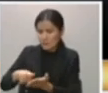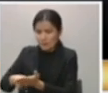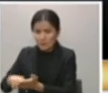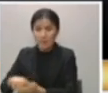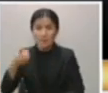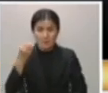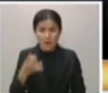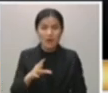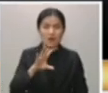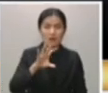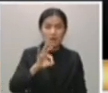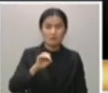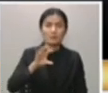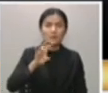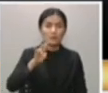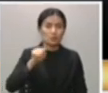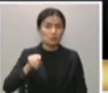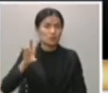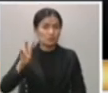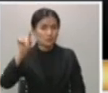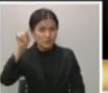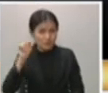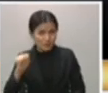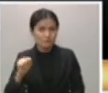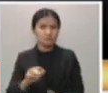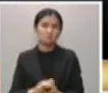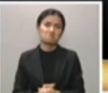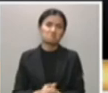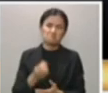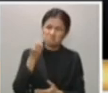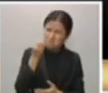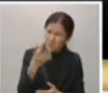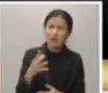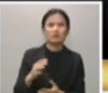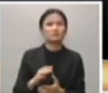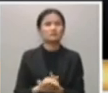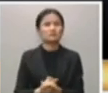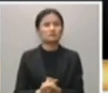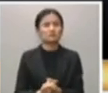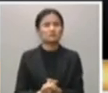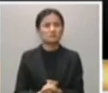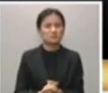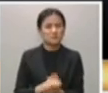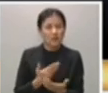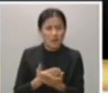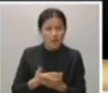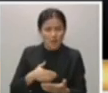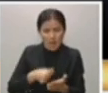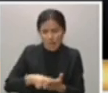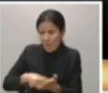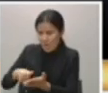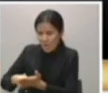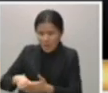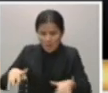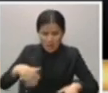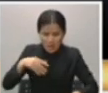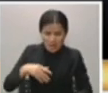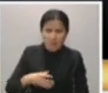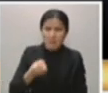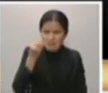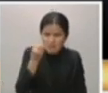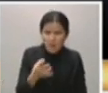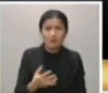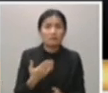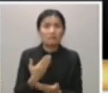ง 97.7% สูงสุดเป็นประวัติการส่วนเงินออมของพี่น้องประชาช